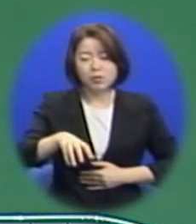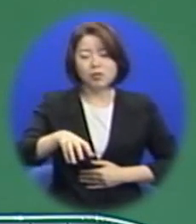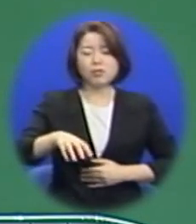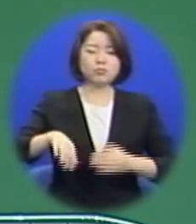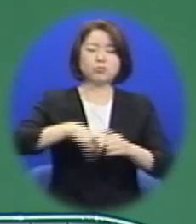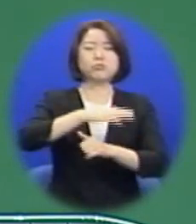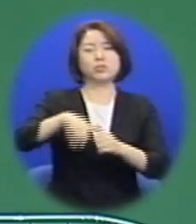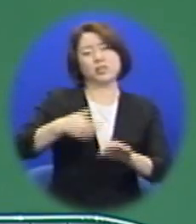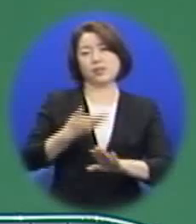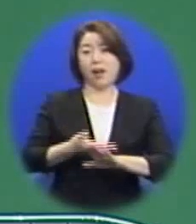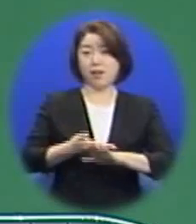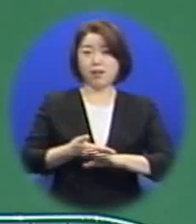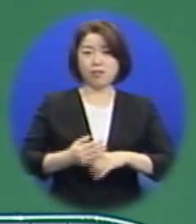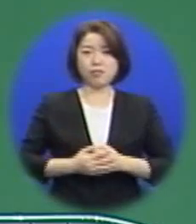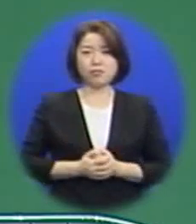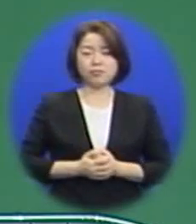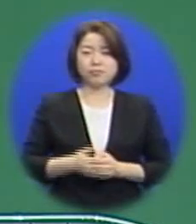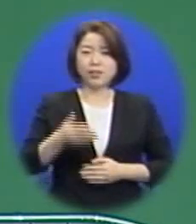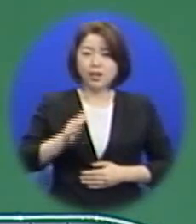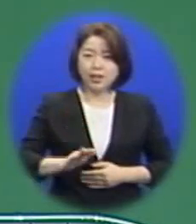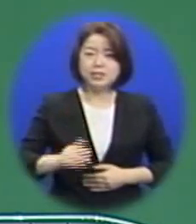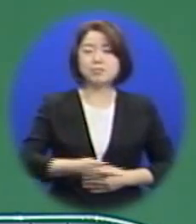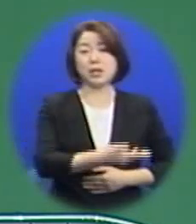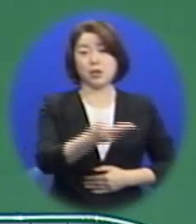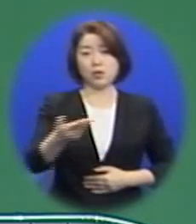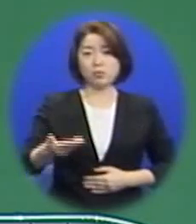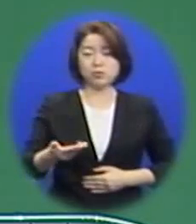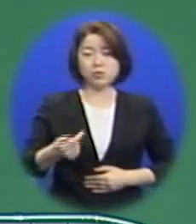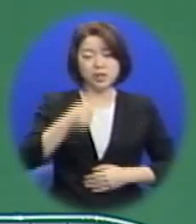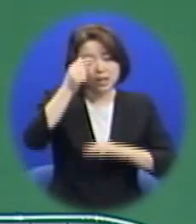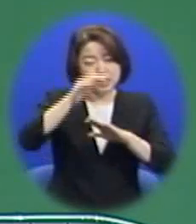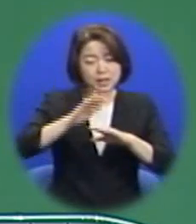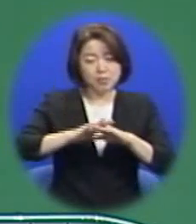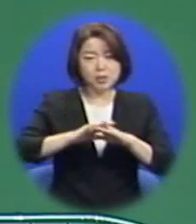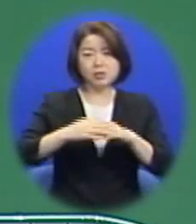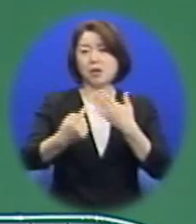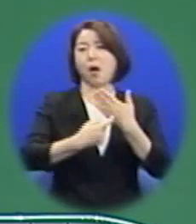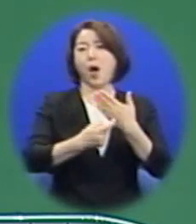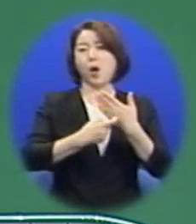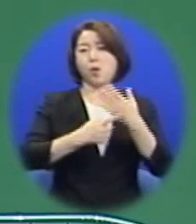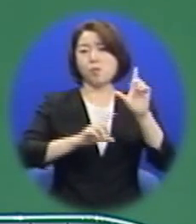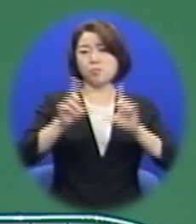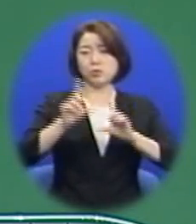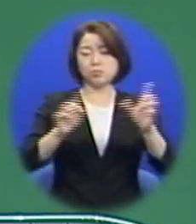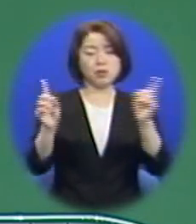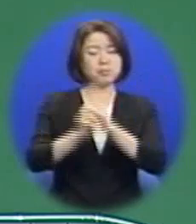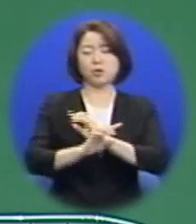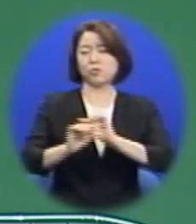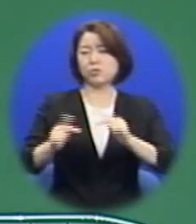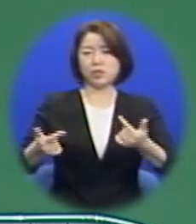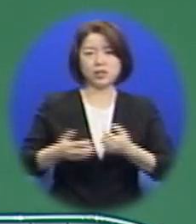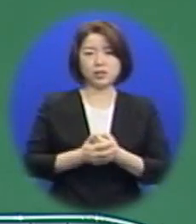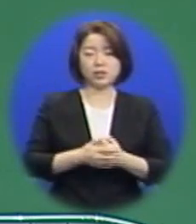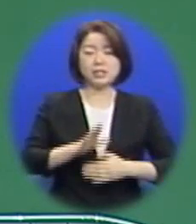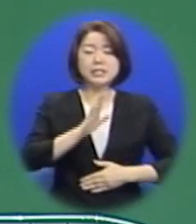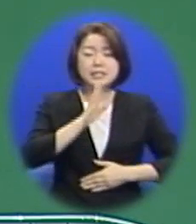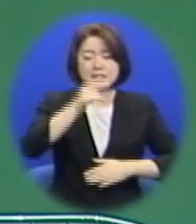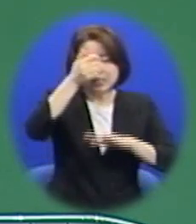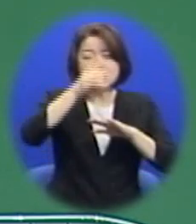다르죠. 그런데 여러분, 예배는 우리의 이렇게 외모만 바꾸는 게 아닙니다. 진정한